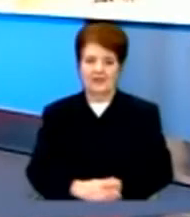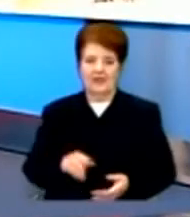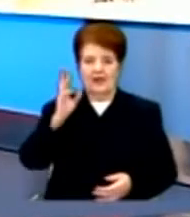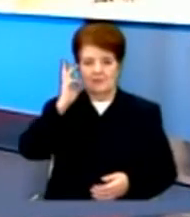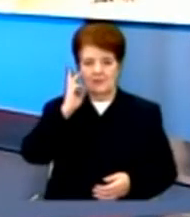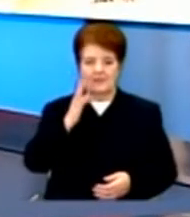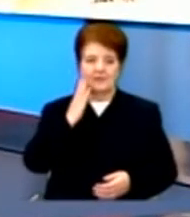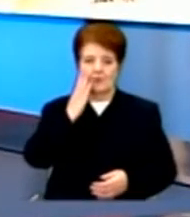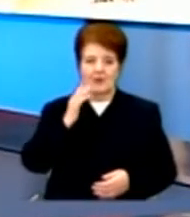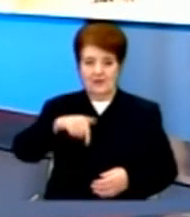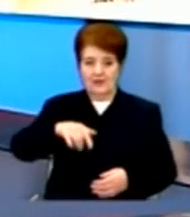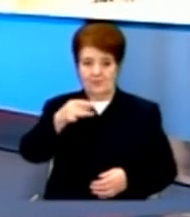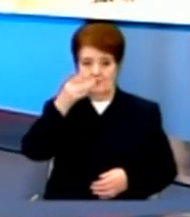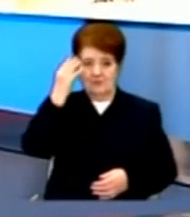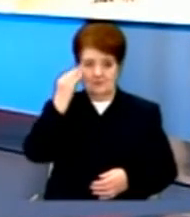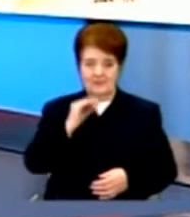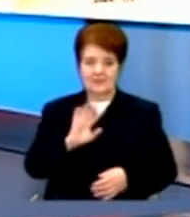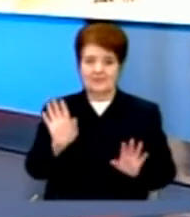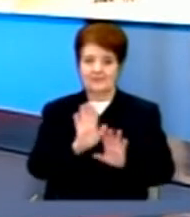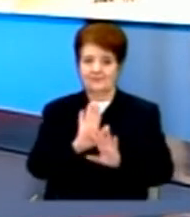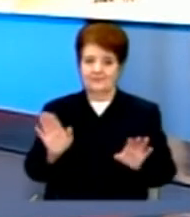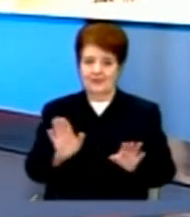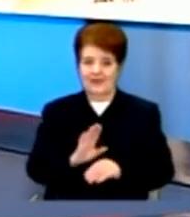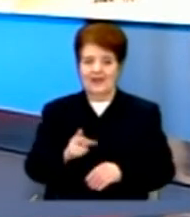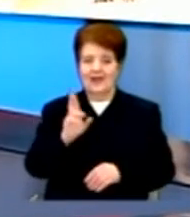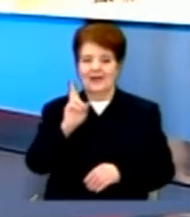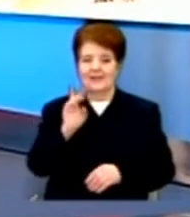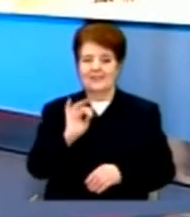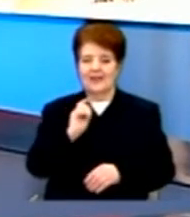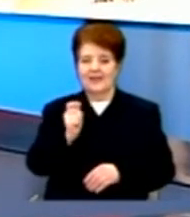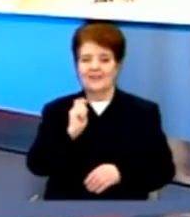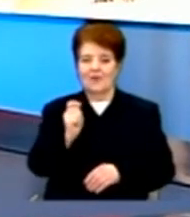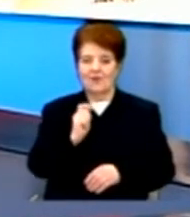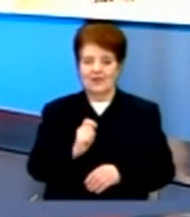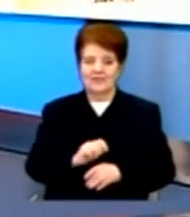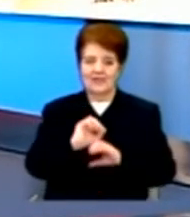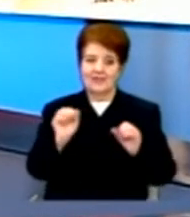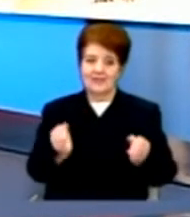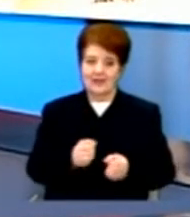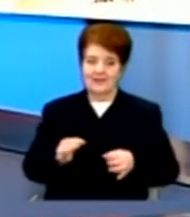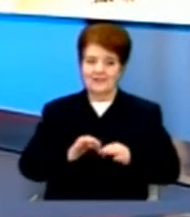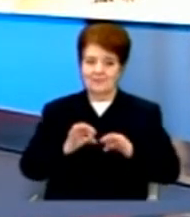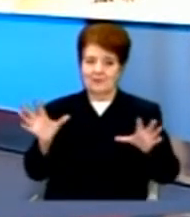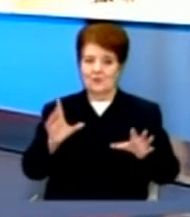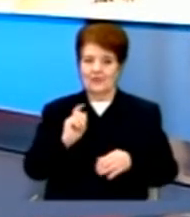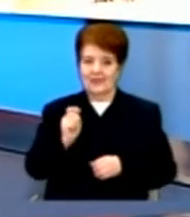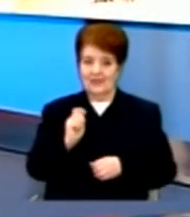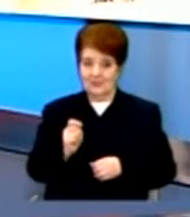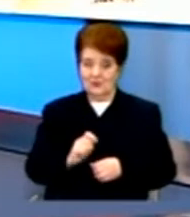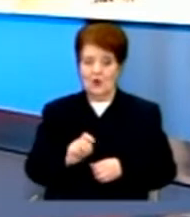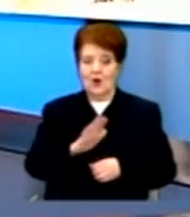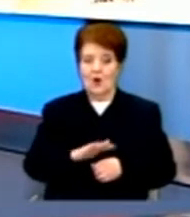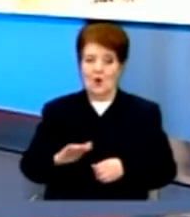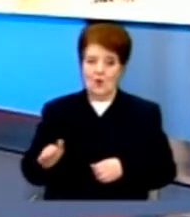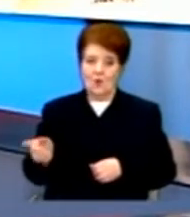Ambasada României în Republica Moldova a răsunat astăzi de sunetul cristalin al colindelor de iarnă în ajunul Sfintei Sărbători de Crăciun. Copiii de la